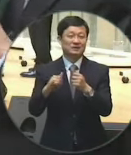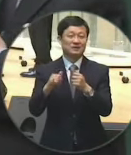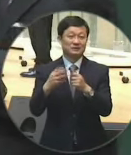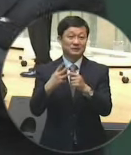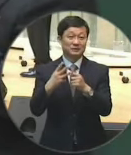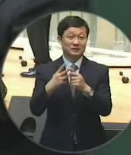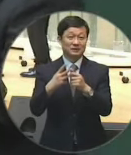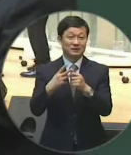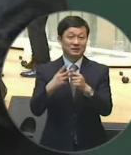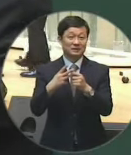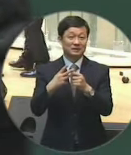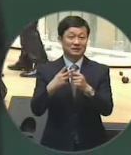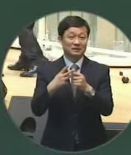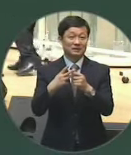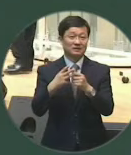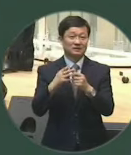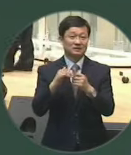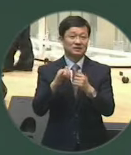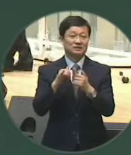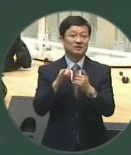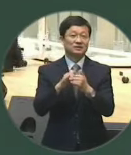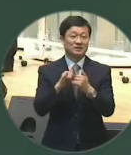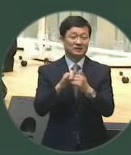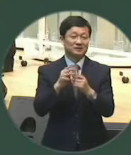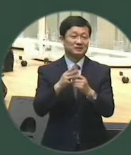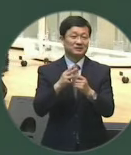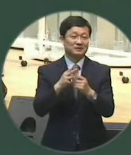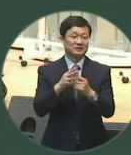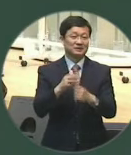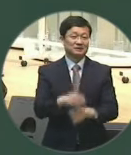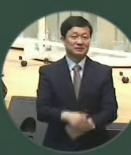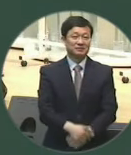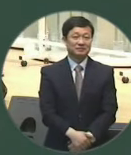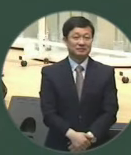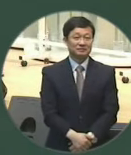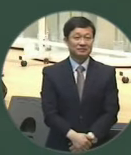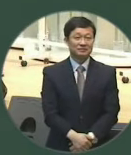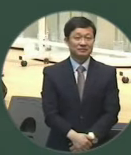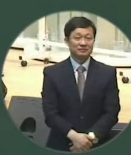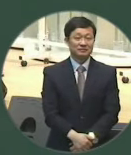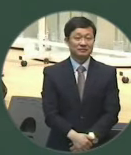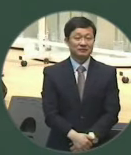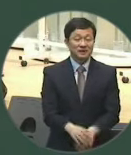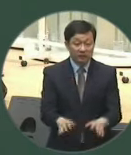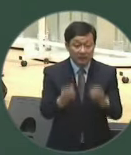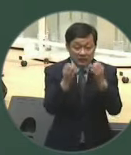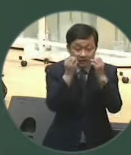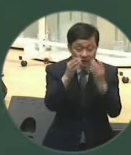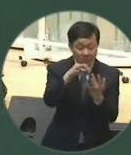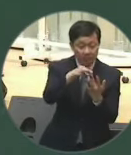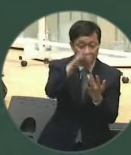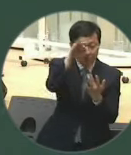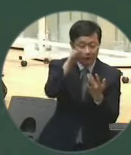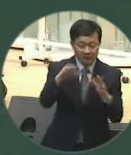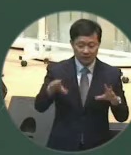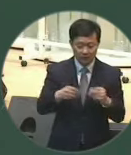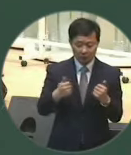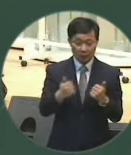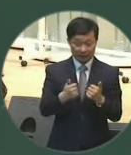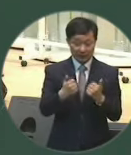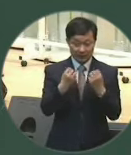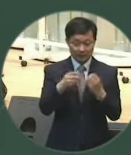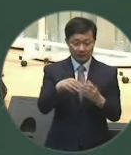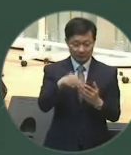will arise. 이 재앙입니다. These are all disasters. 새로운 우리 이제 총회가 형성되고